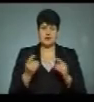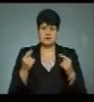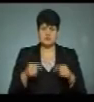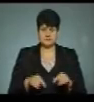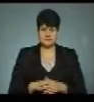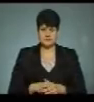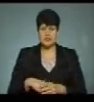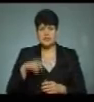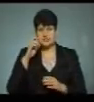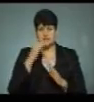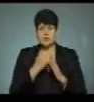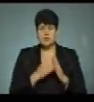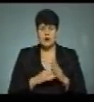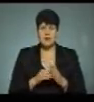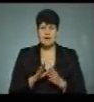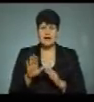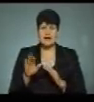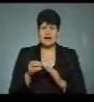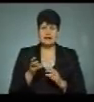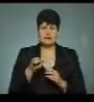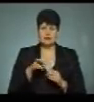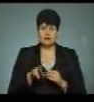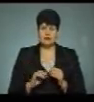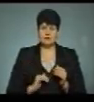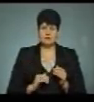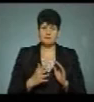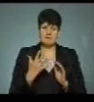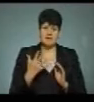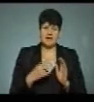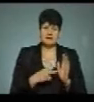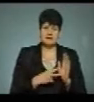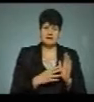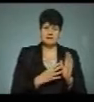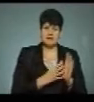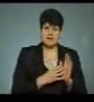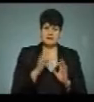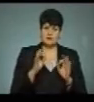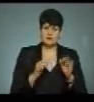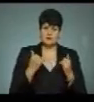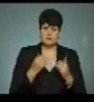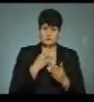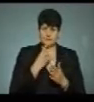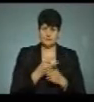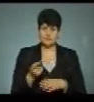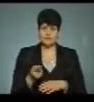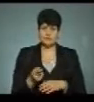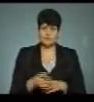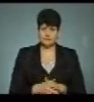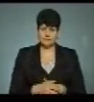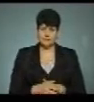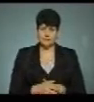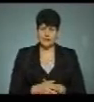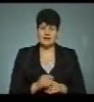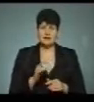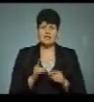Державну програму кредитування малого бізнесу під 5, 7 і 9% сьогодні презентували в Тернополі. Трансформація